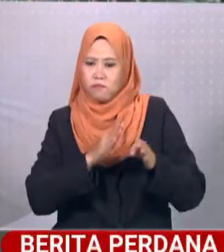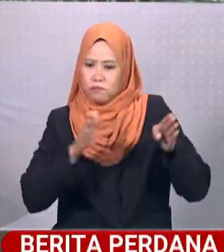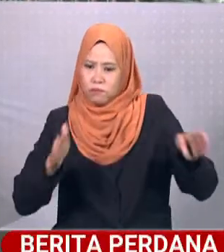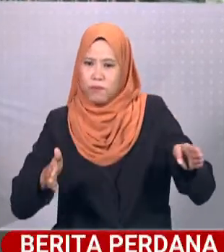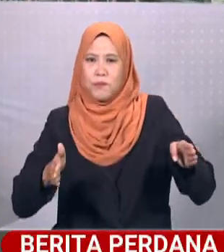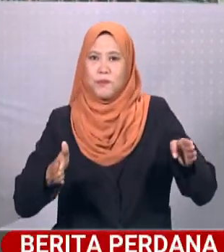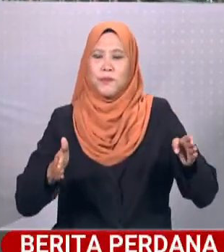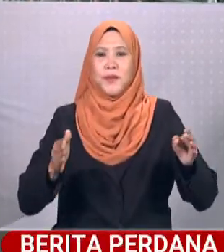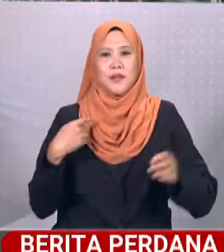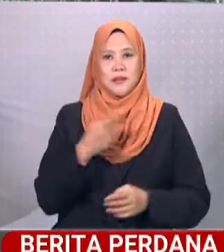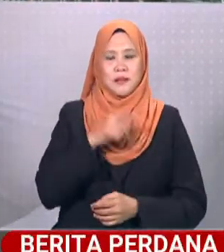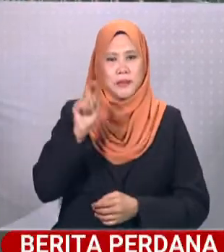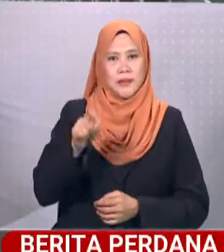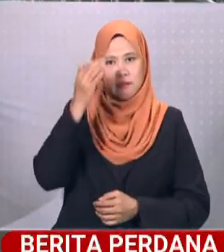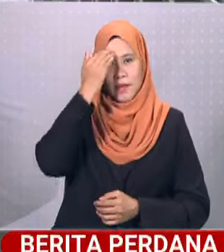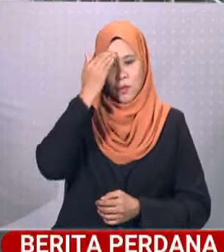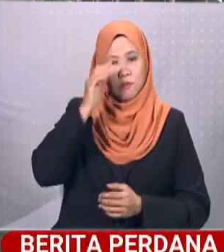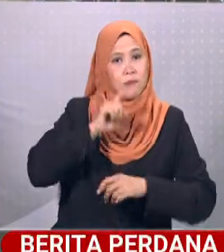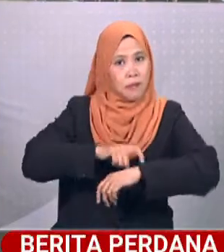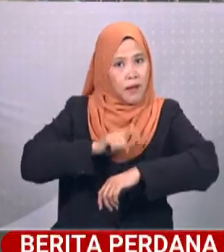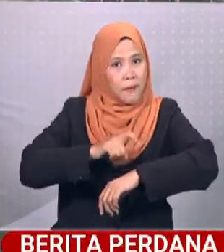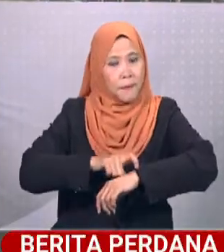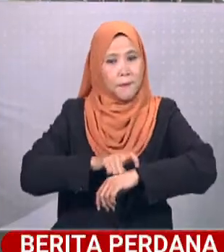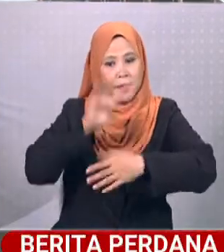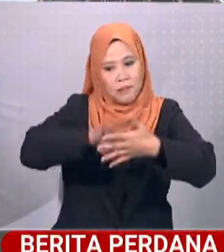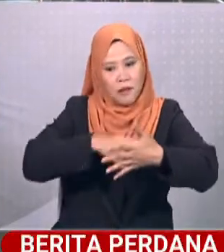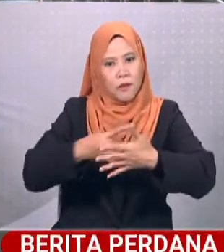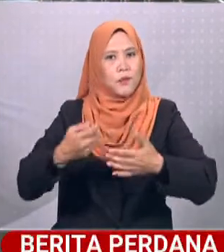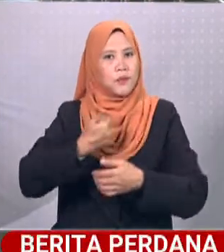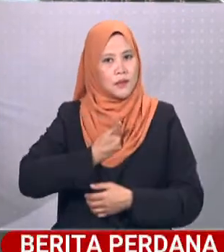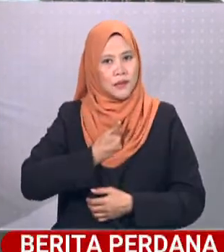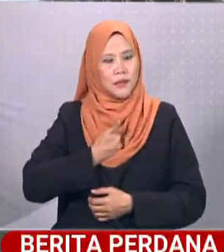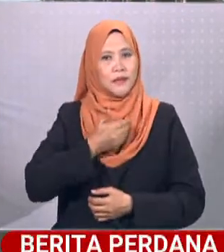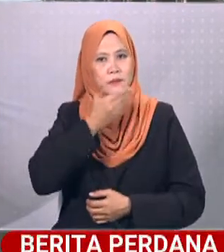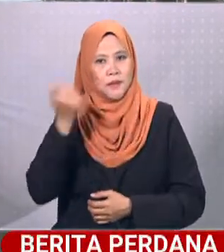well. So we have to be alert about the time frame and schedule ourselves